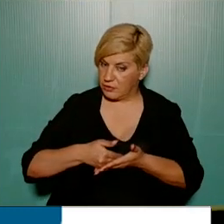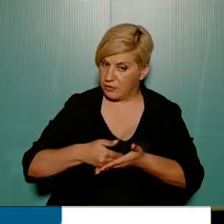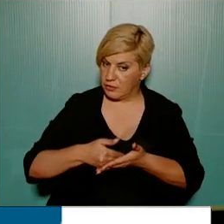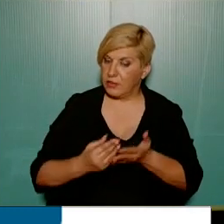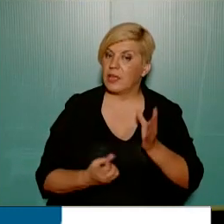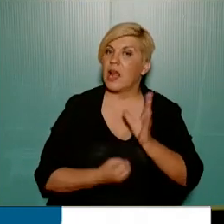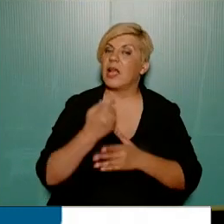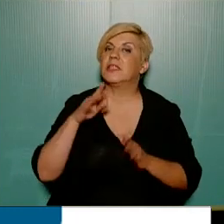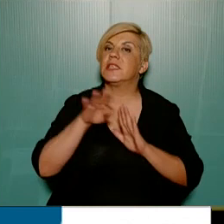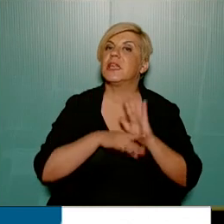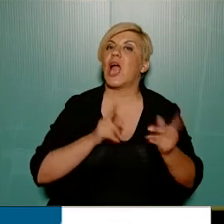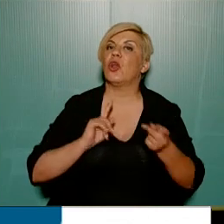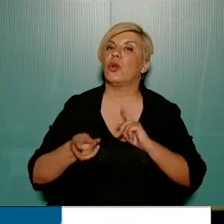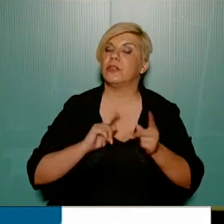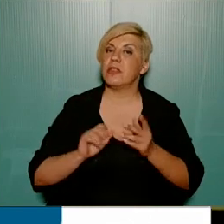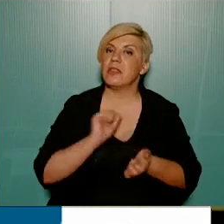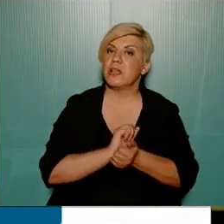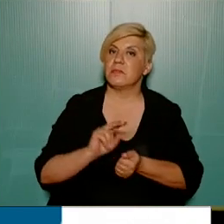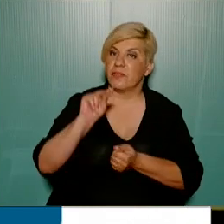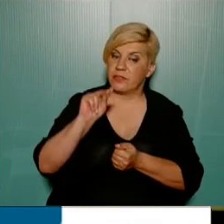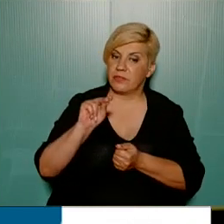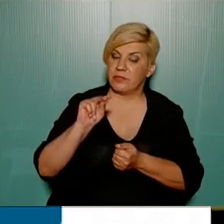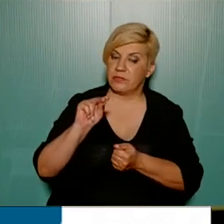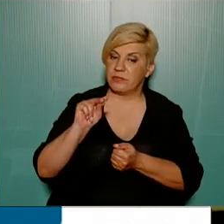νέας κανονιστικής. Δεσμευτήκαμε για τη